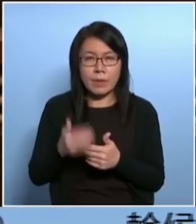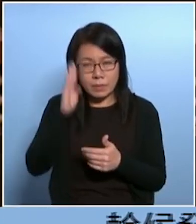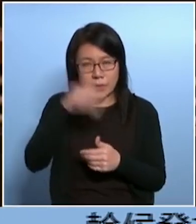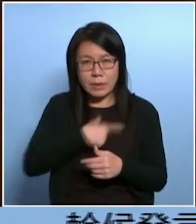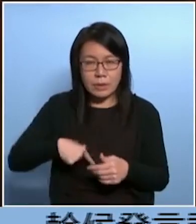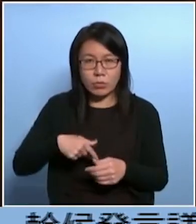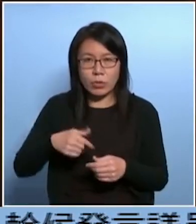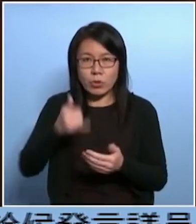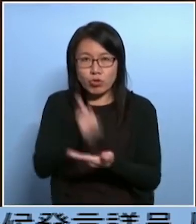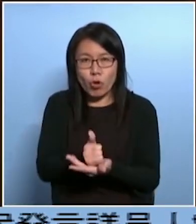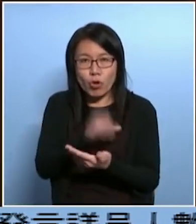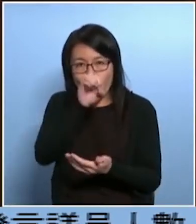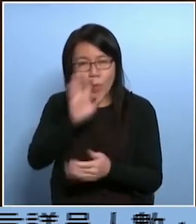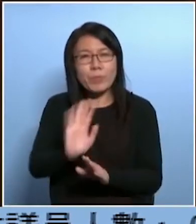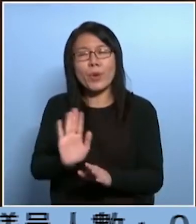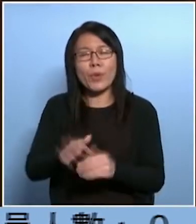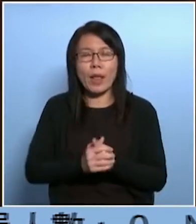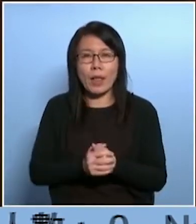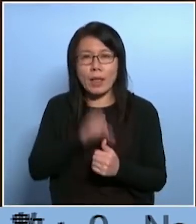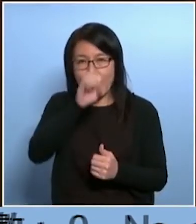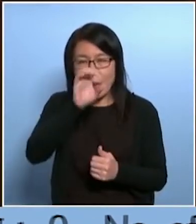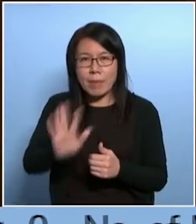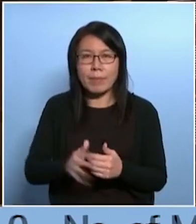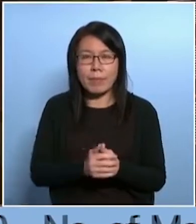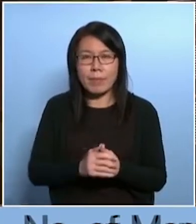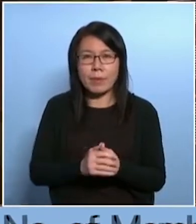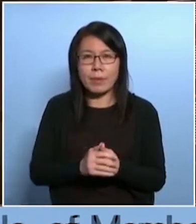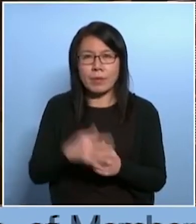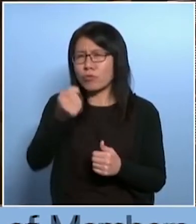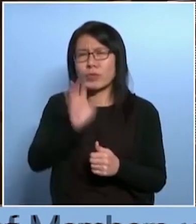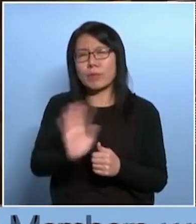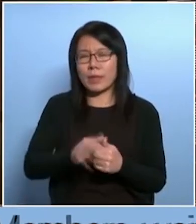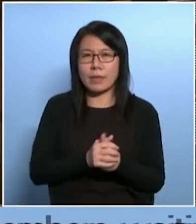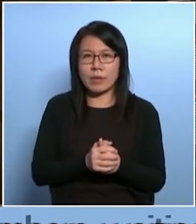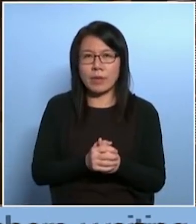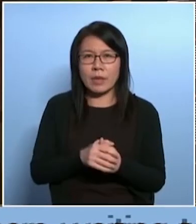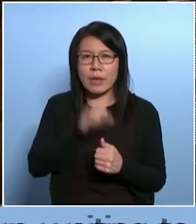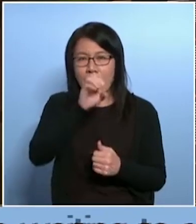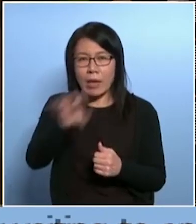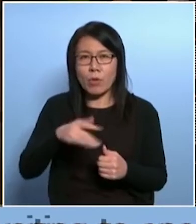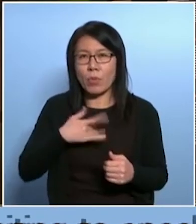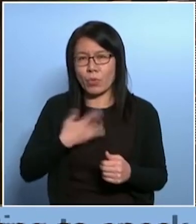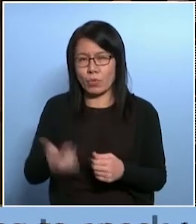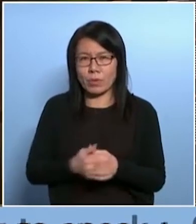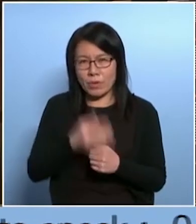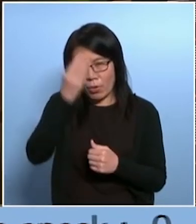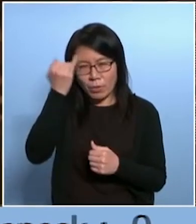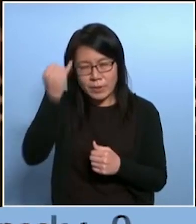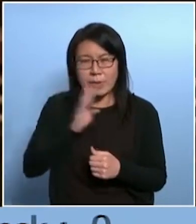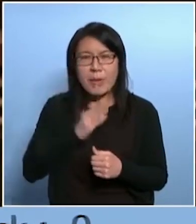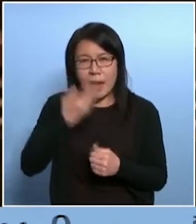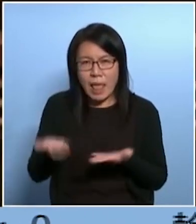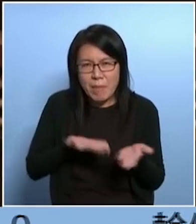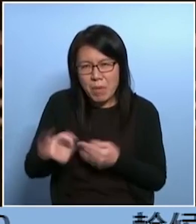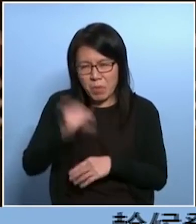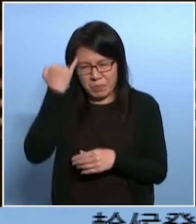民建聯，請議員不要在座位喺度出聲。 唔緊要啊，主席，你不要叫他，他哋呢些沒有學識、沒有禮